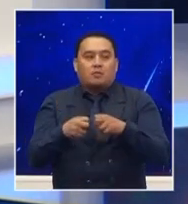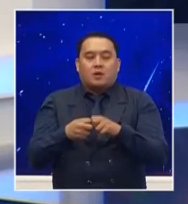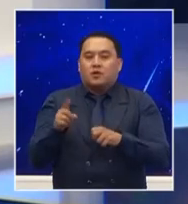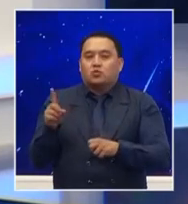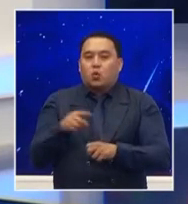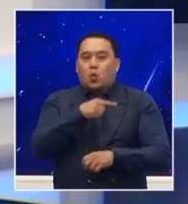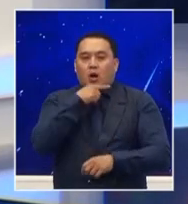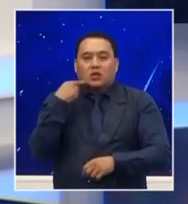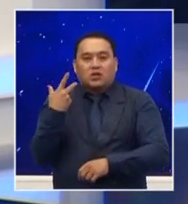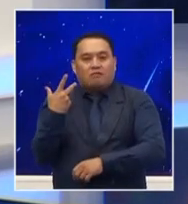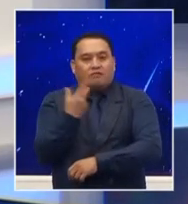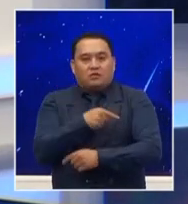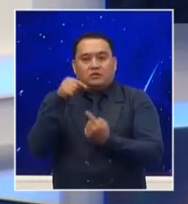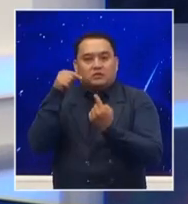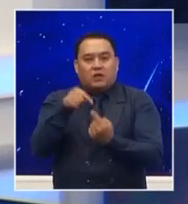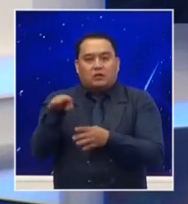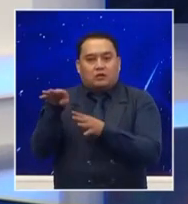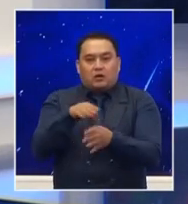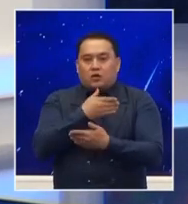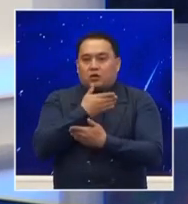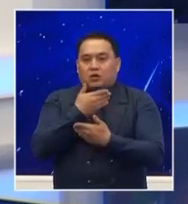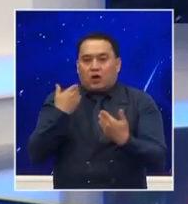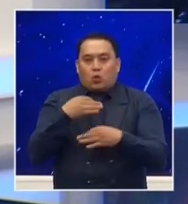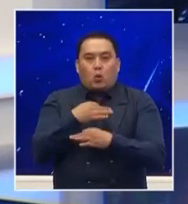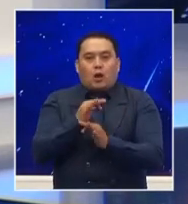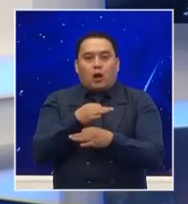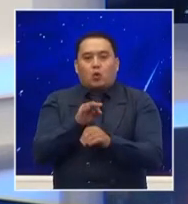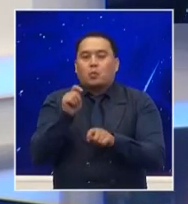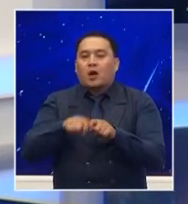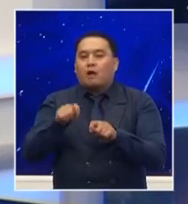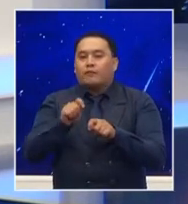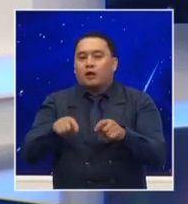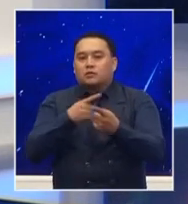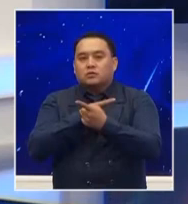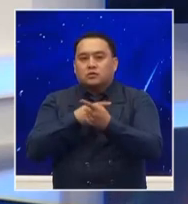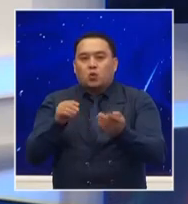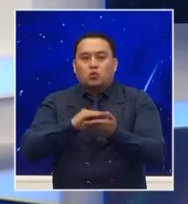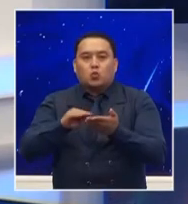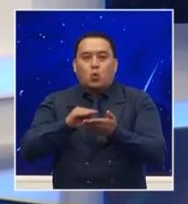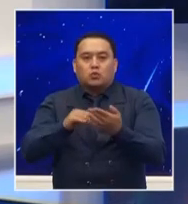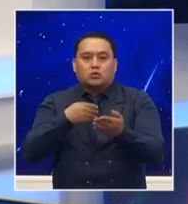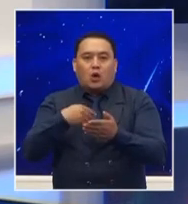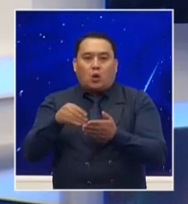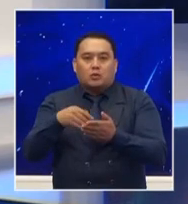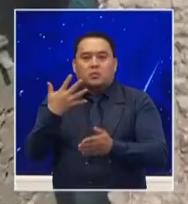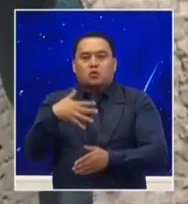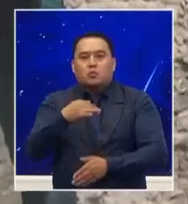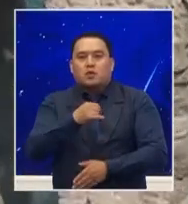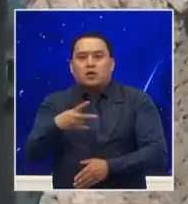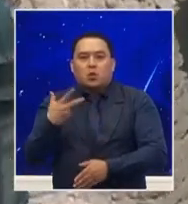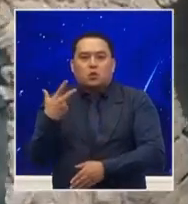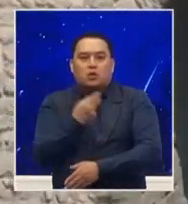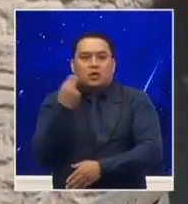что российская вакцина не соответствует надлежащей лабораторной проверке. По сообщениям ряда СМИ, Турция закупила 50 миллионов